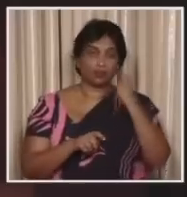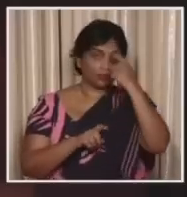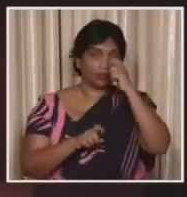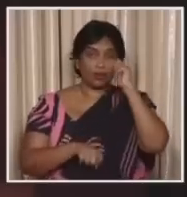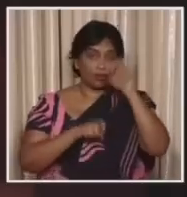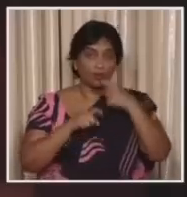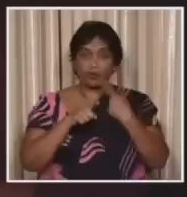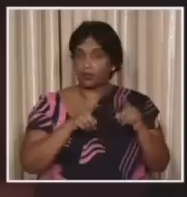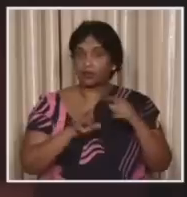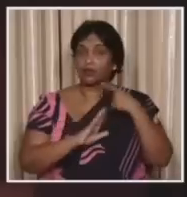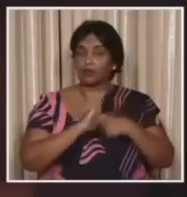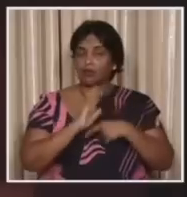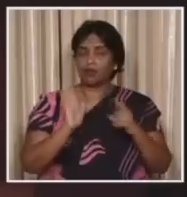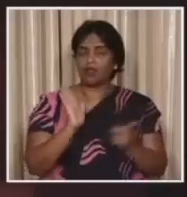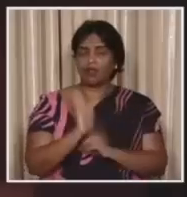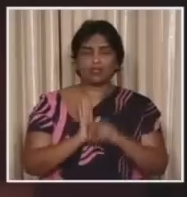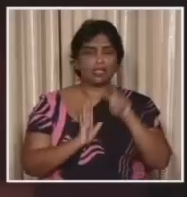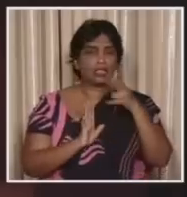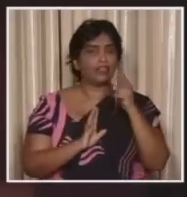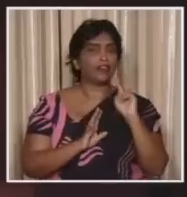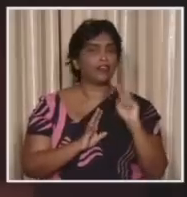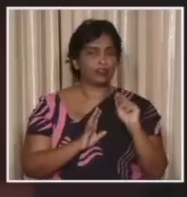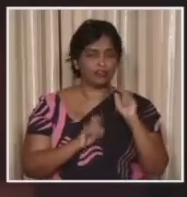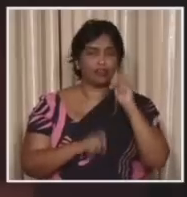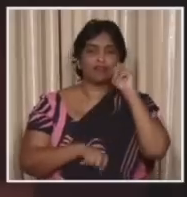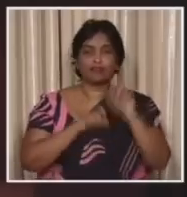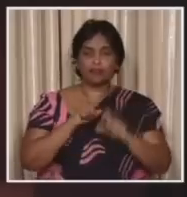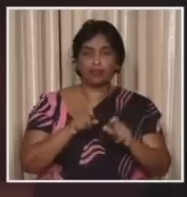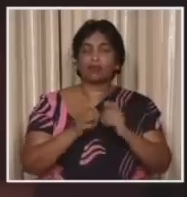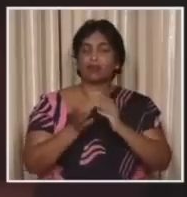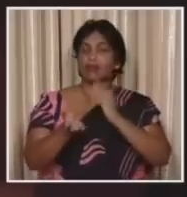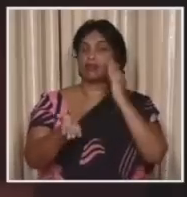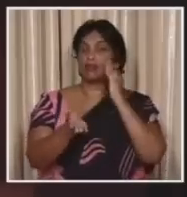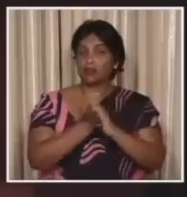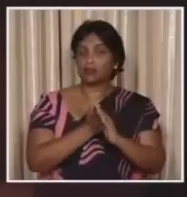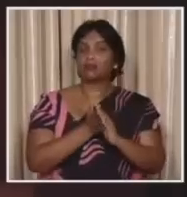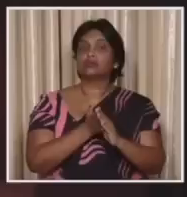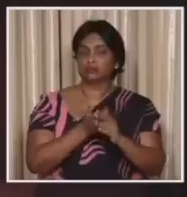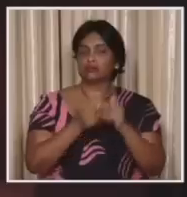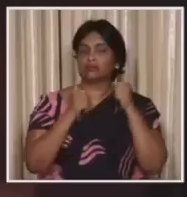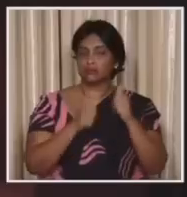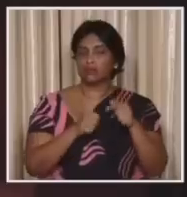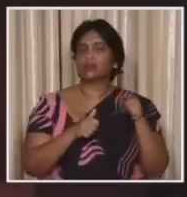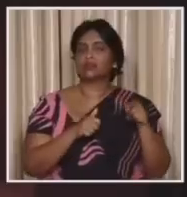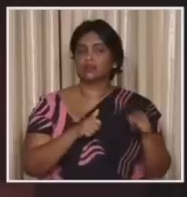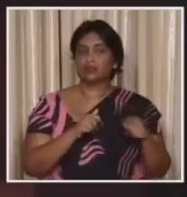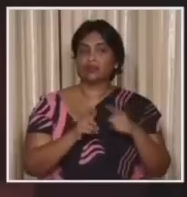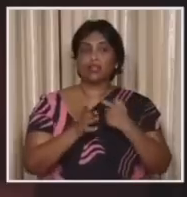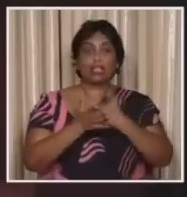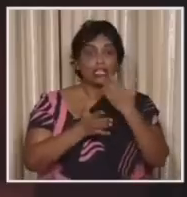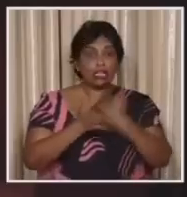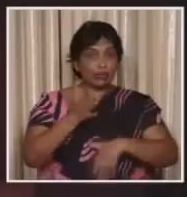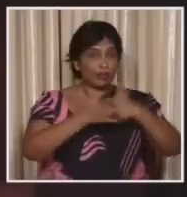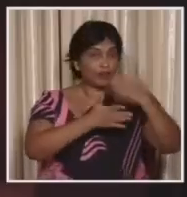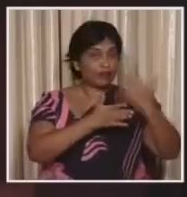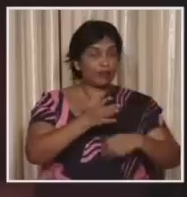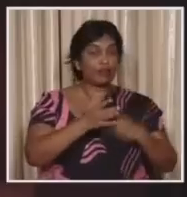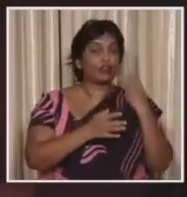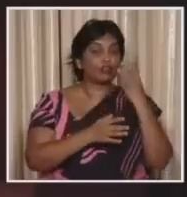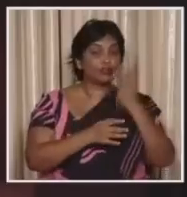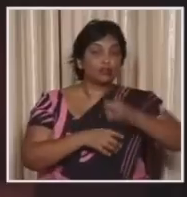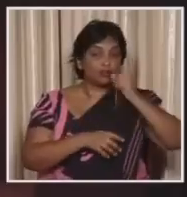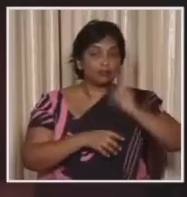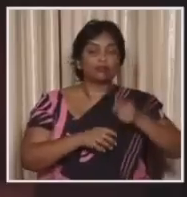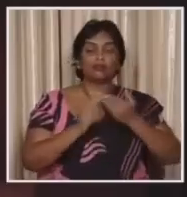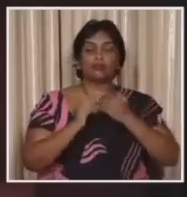කතෝලික ප්‍රජාව විතරක් නෙවෙයි මේ රටේ ලක්ෂ 220ක් ජනතාව. හරි බොහොම ඉස්සරහ. සාධාරණත්වය ඉෂ්ට වෙනවා. හොඳයි. මේ වාර්තා තුනේ හෙක්ට අපා මැතුමාගේ